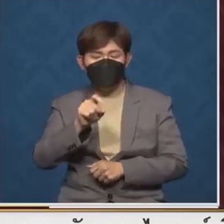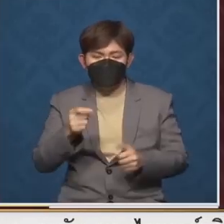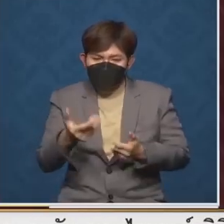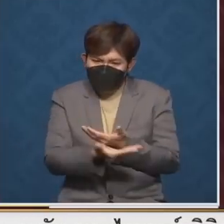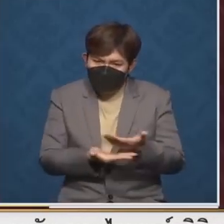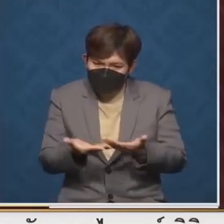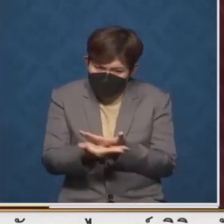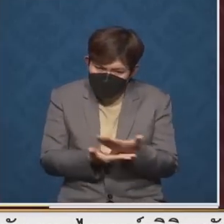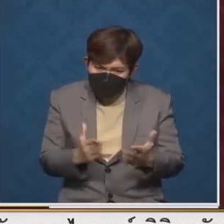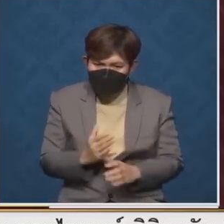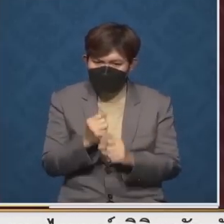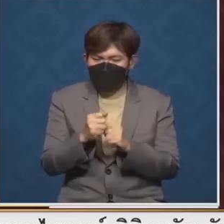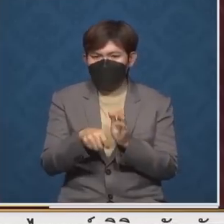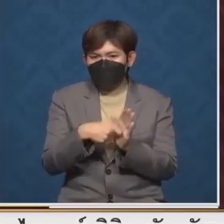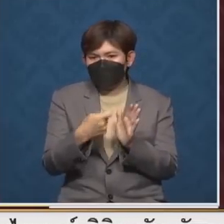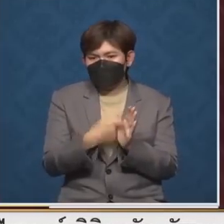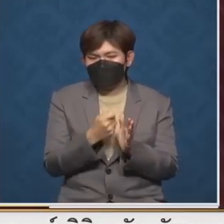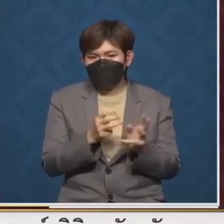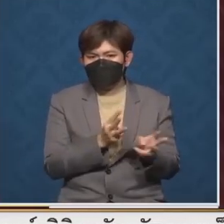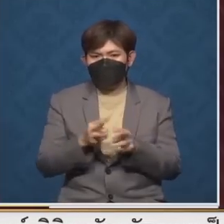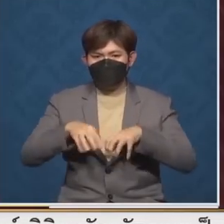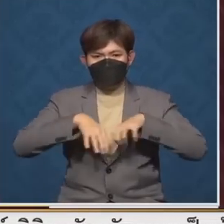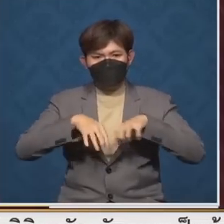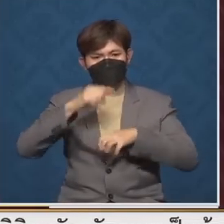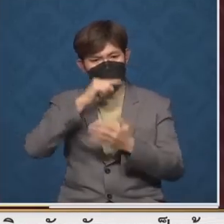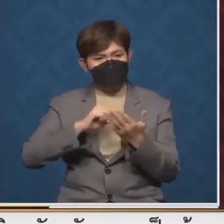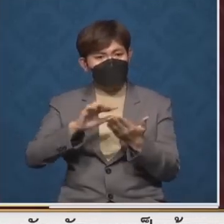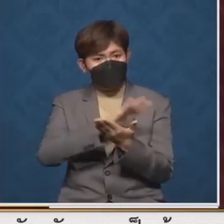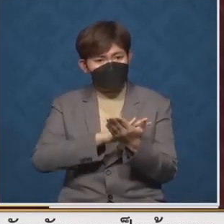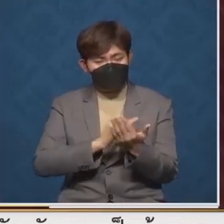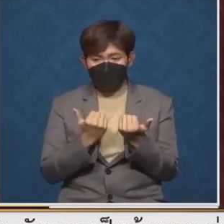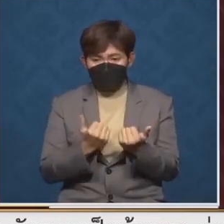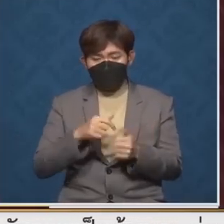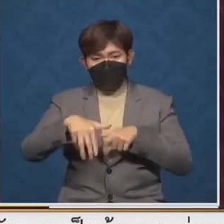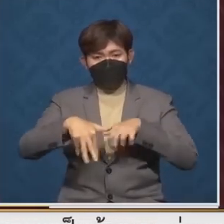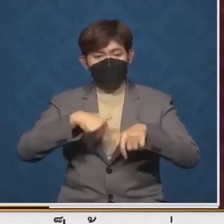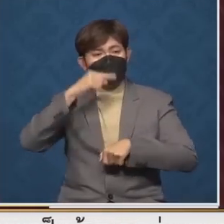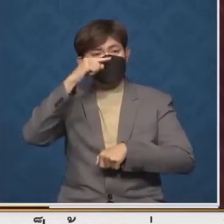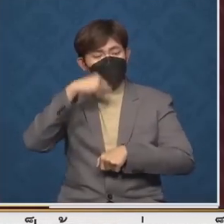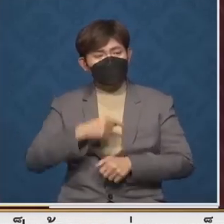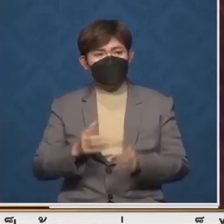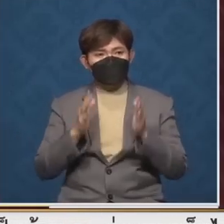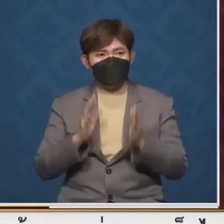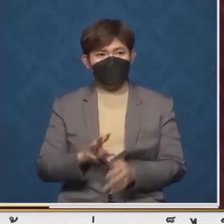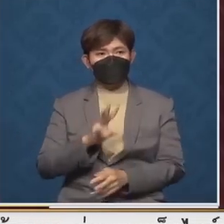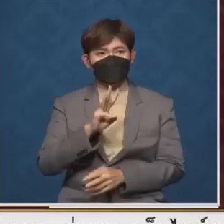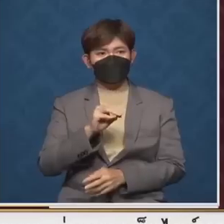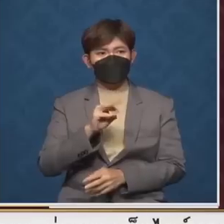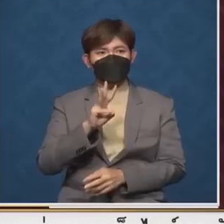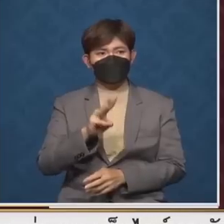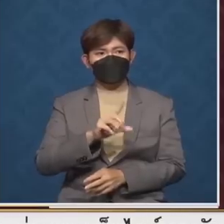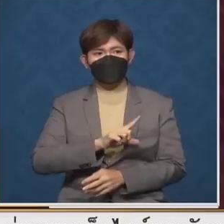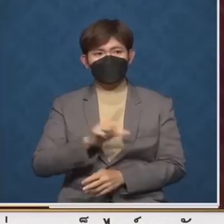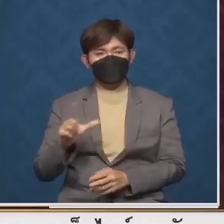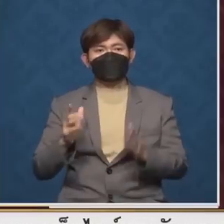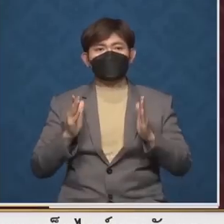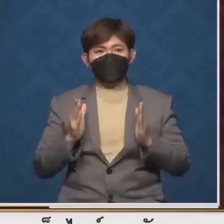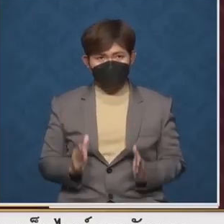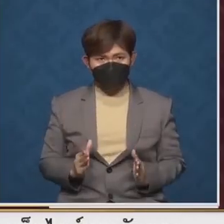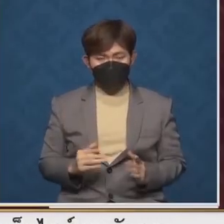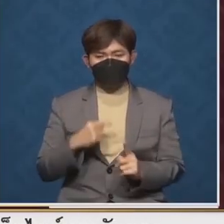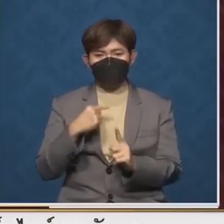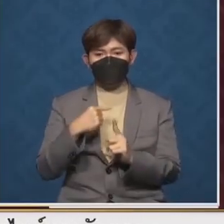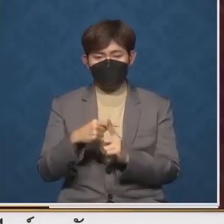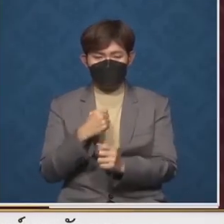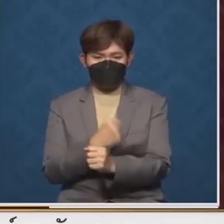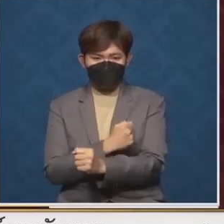าโดยตากกละเหตุผลในการบริหารประเทศประชาชนไทย 66 ล้านกว่าคนนะครับ บวกแงง